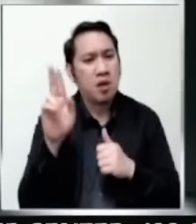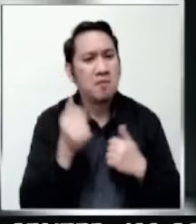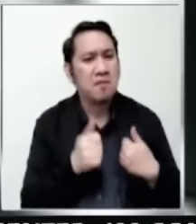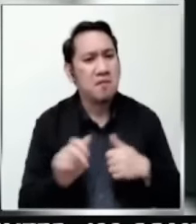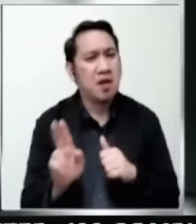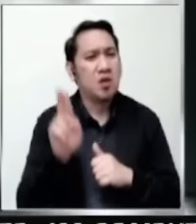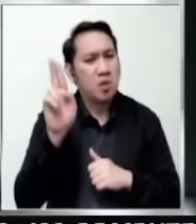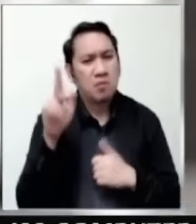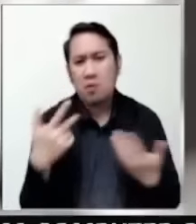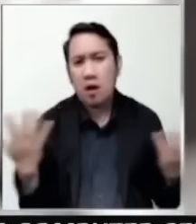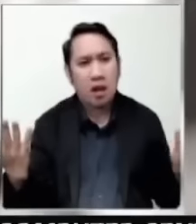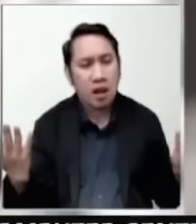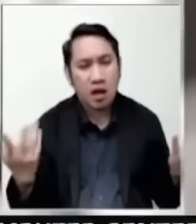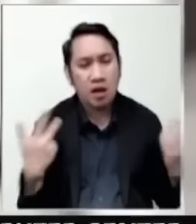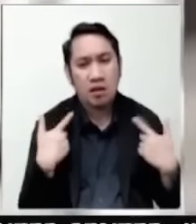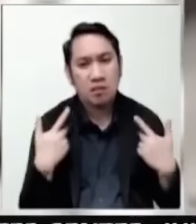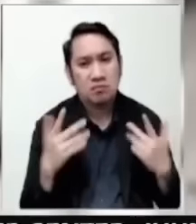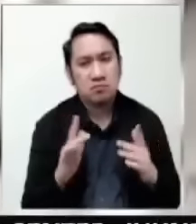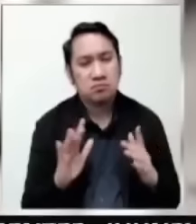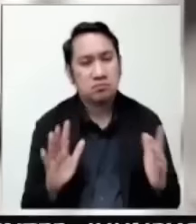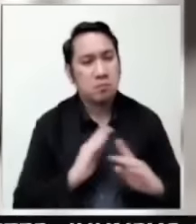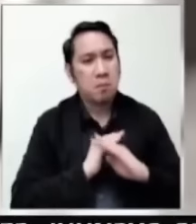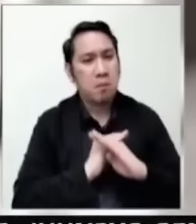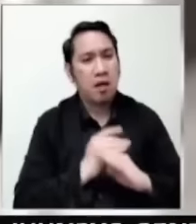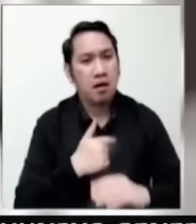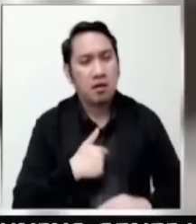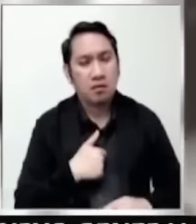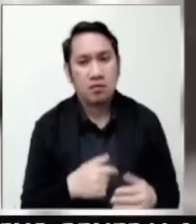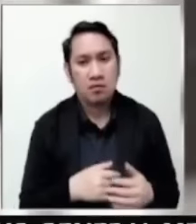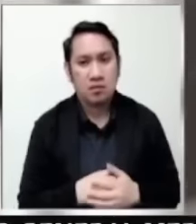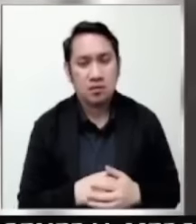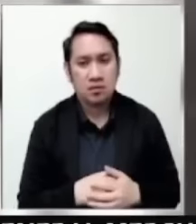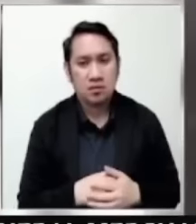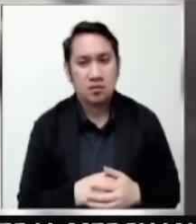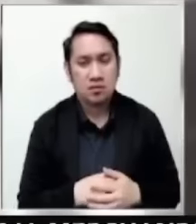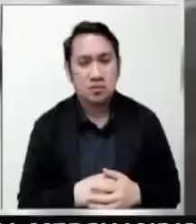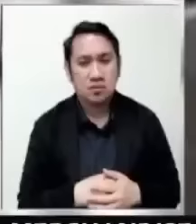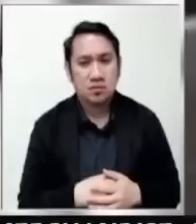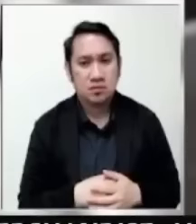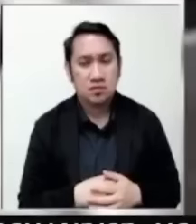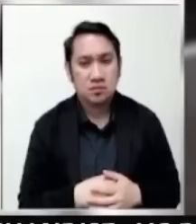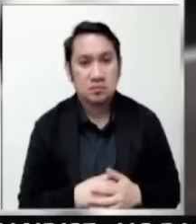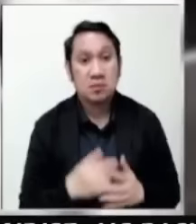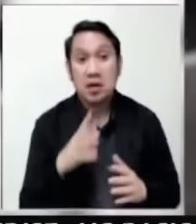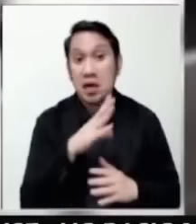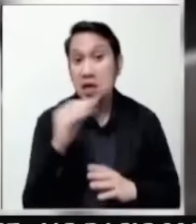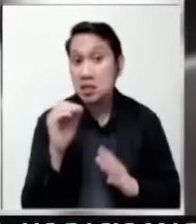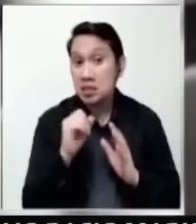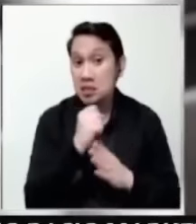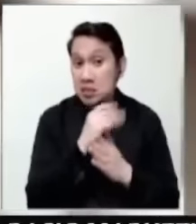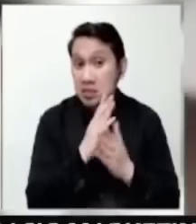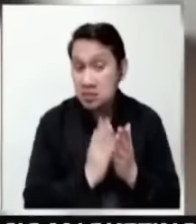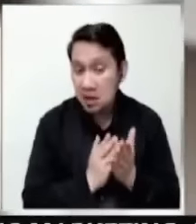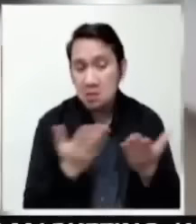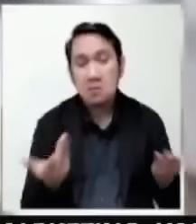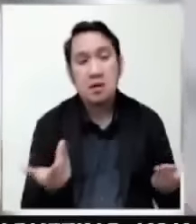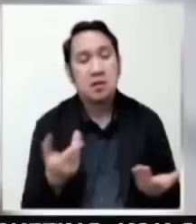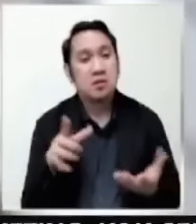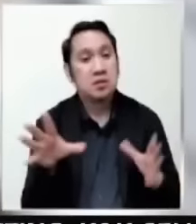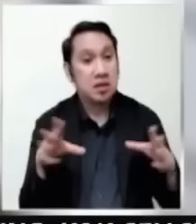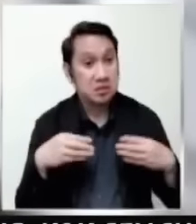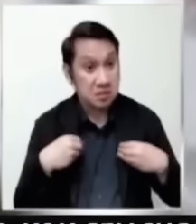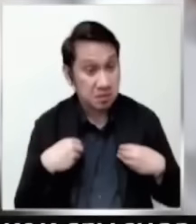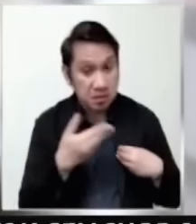hanggang ngayon na block ako. Non-plastic siya. May mga nakatanggap daw ng iba pang binili nilang item pero